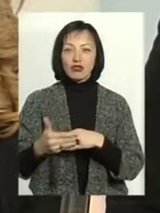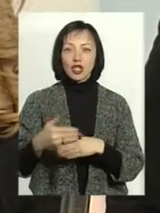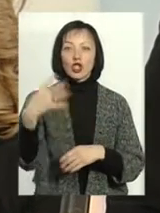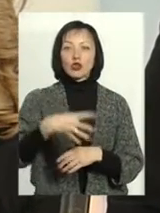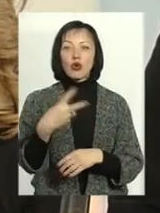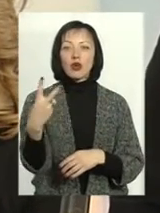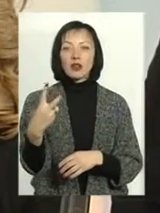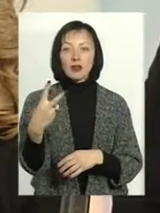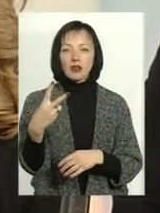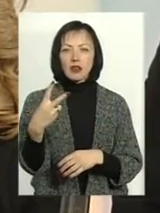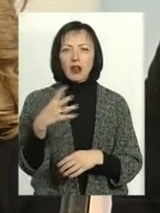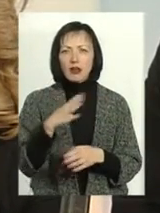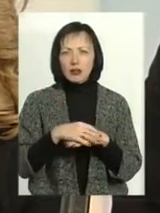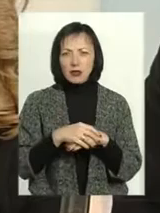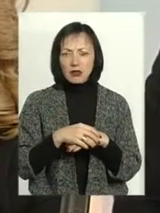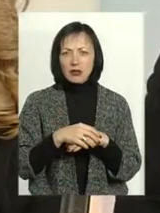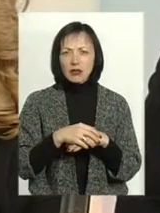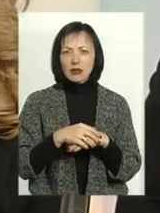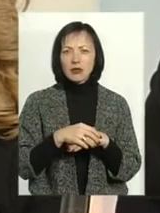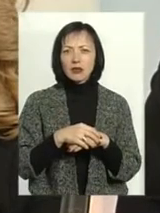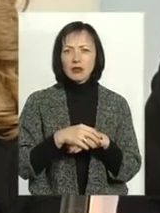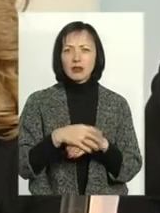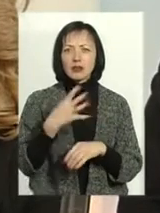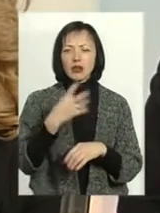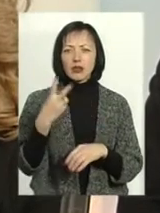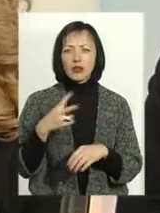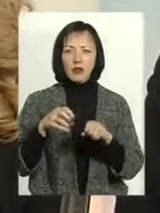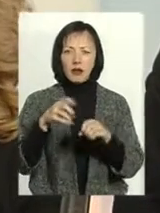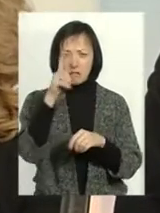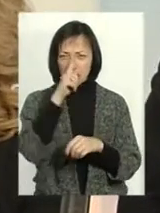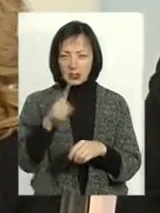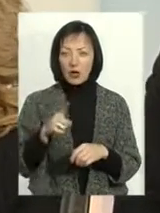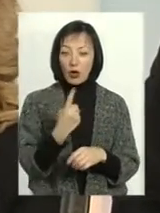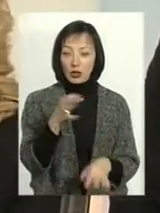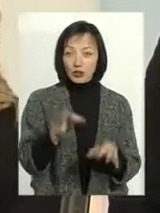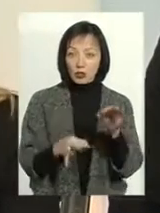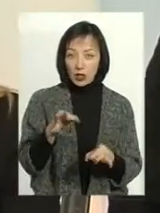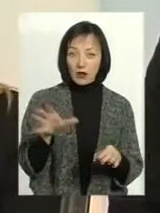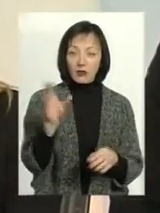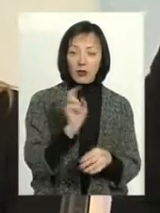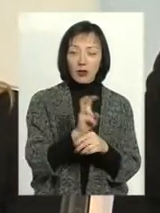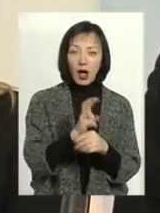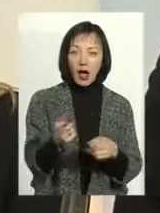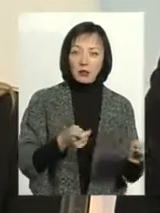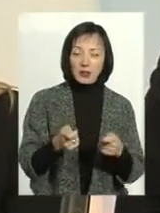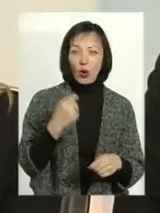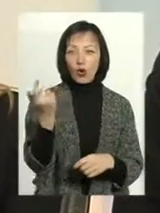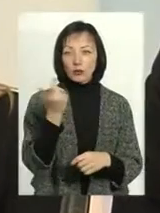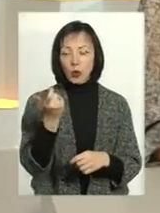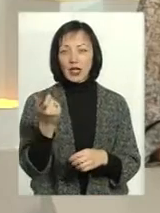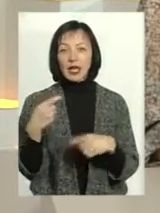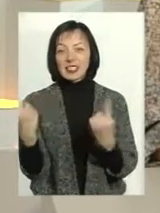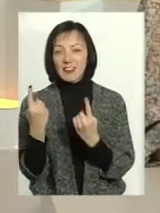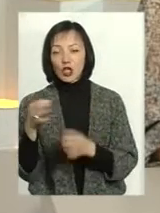строк 2 місяці, але воно не дотримується. І відповідальності за це. В одних судах, ми всі знаємо, ходимо по адміністративних, по господарських, по